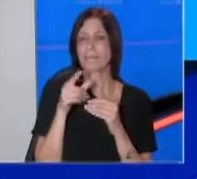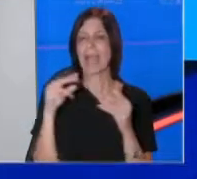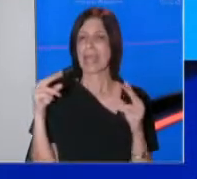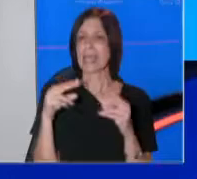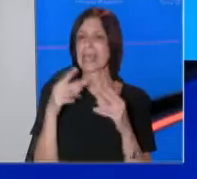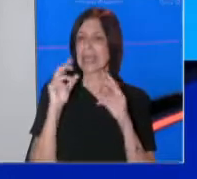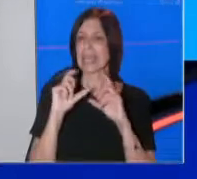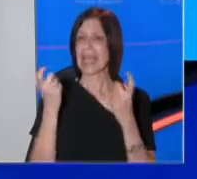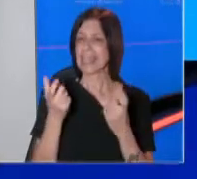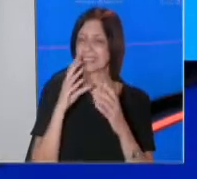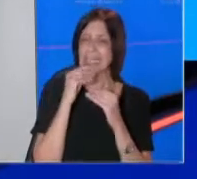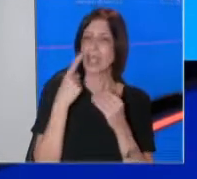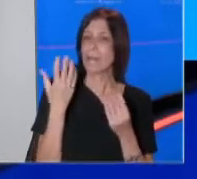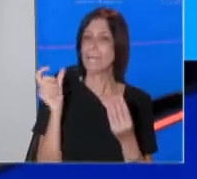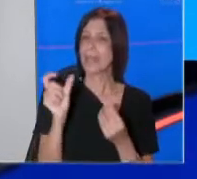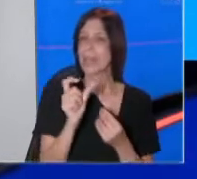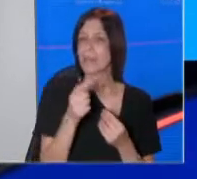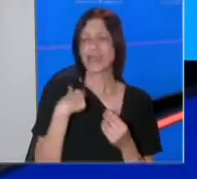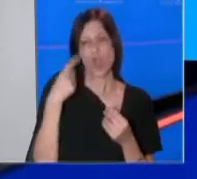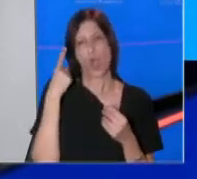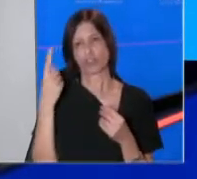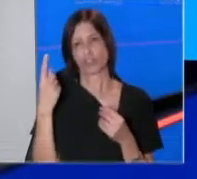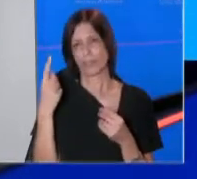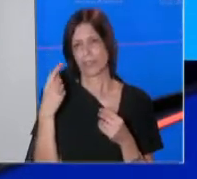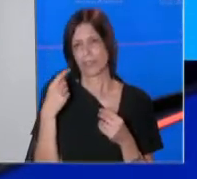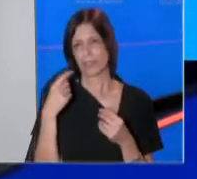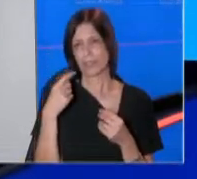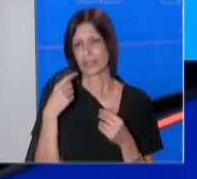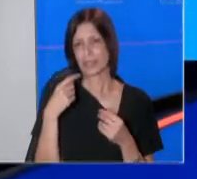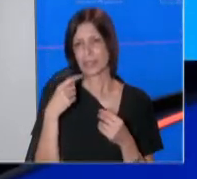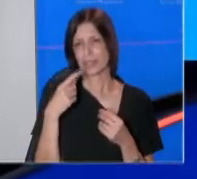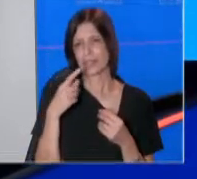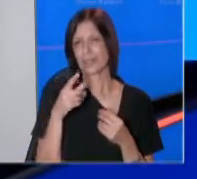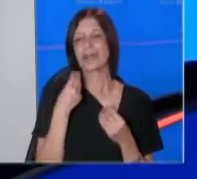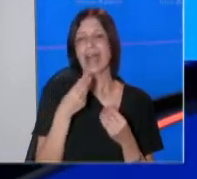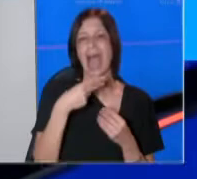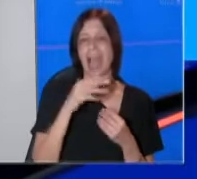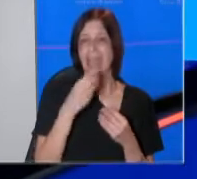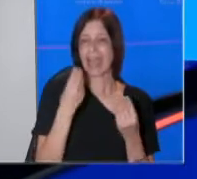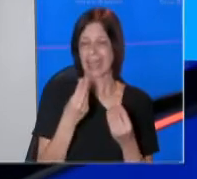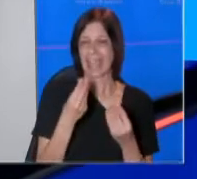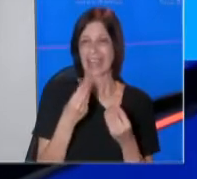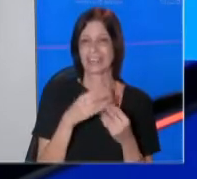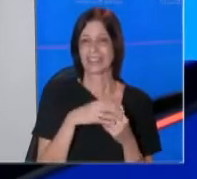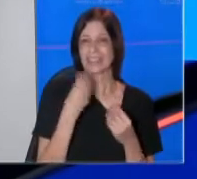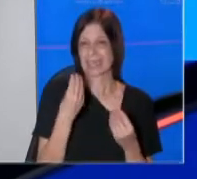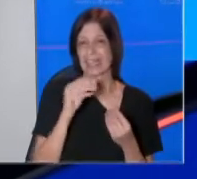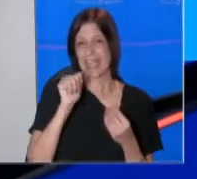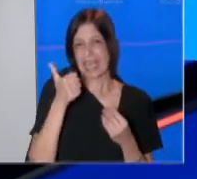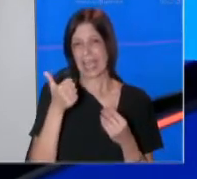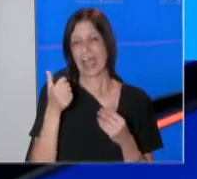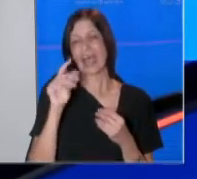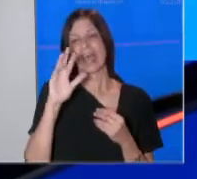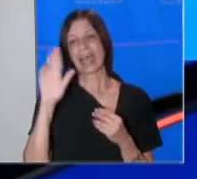תגידי כמה מילים. אני חושבת שאפשר בכנס הזה... הנה, רגע שנייה, אני